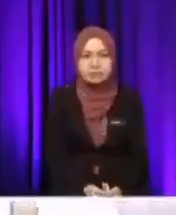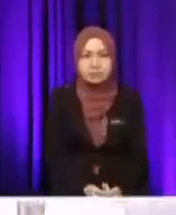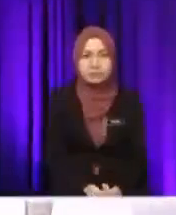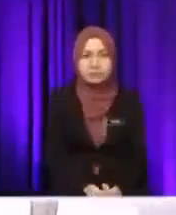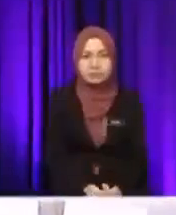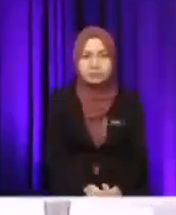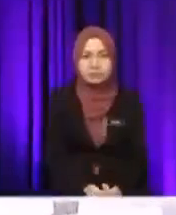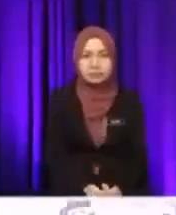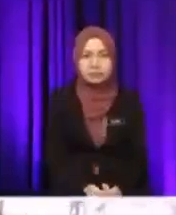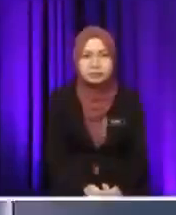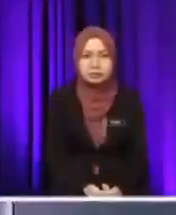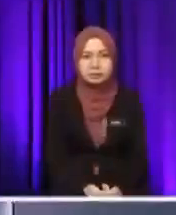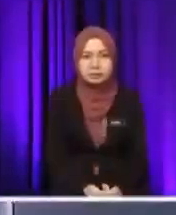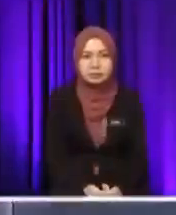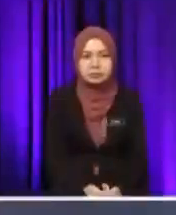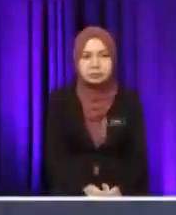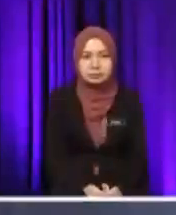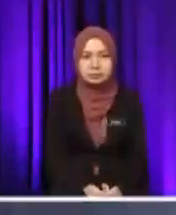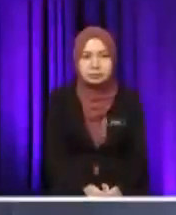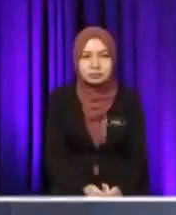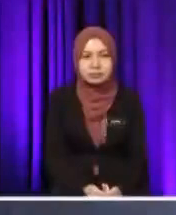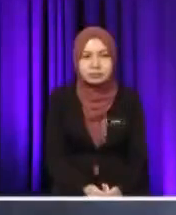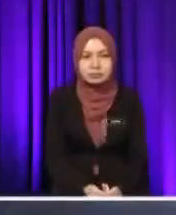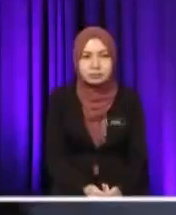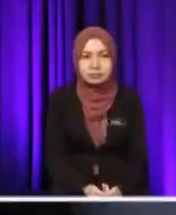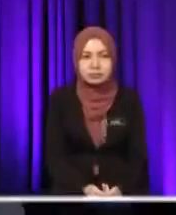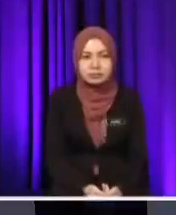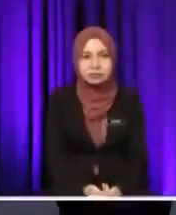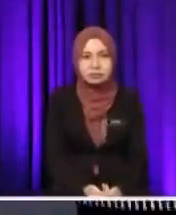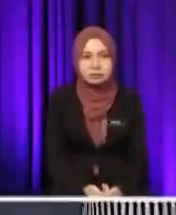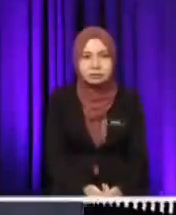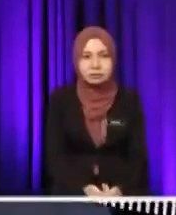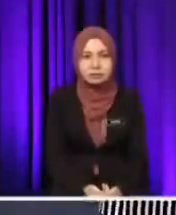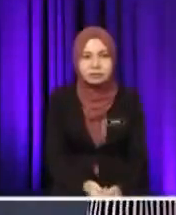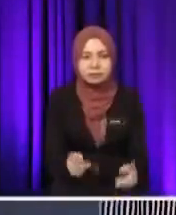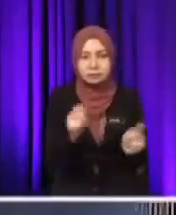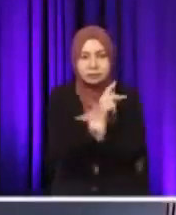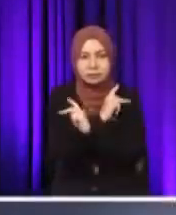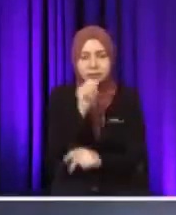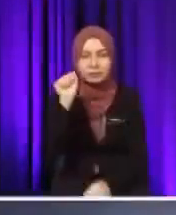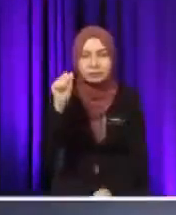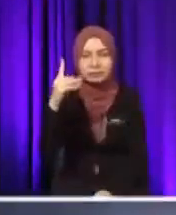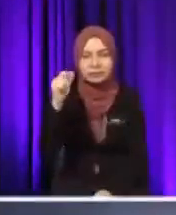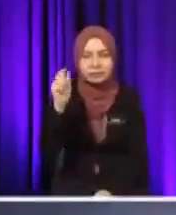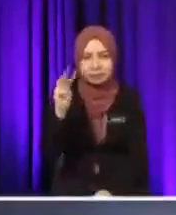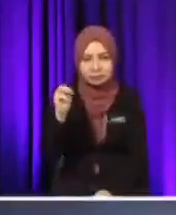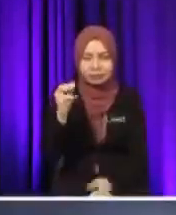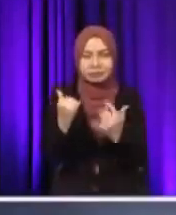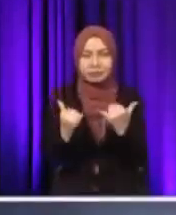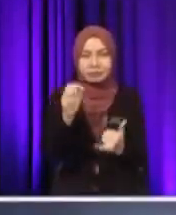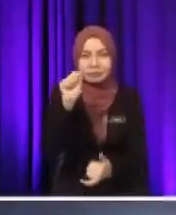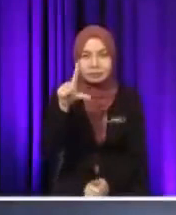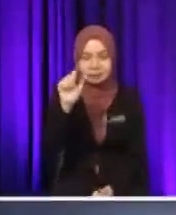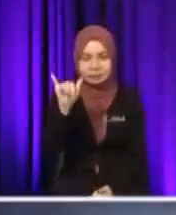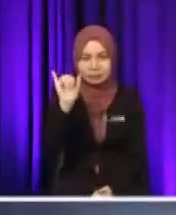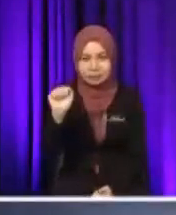Okey. Macam mana sekarang? Okey, masukkanlah. Okey, Alia buat. Okey. Terima kasih, Adam. Sama-sama, bang. So, Alia akan buat